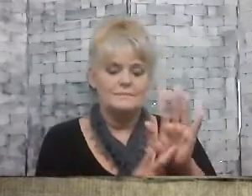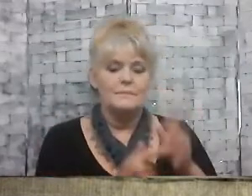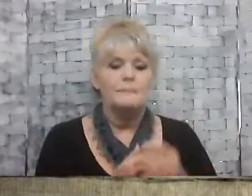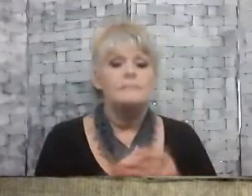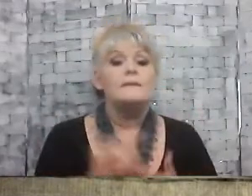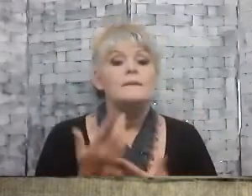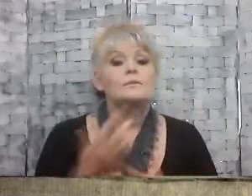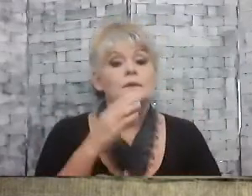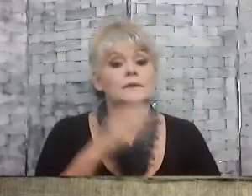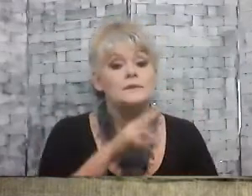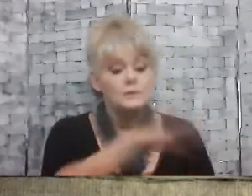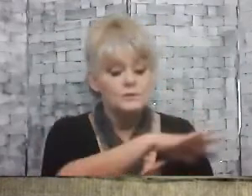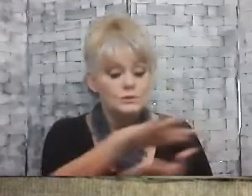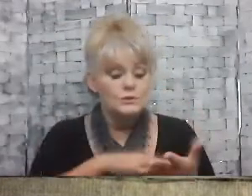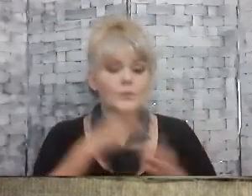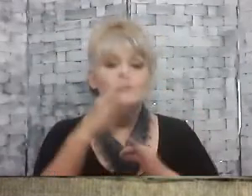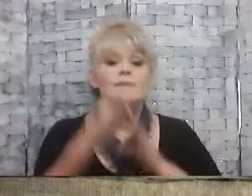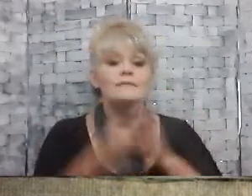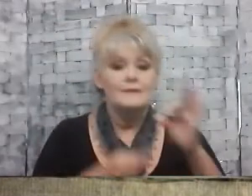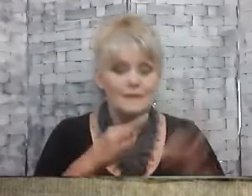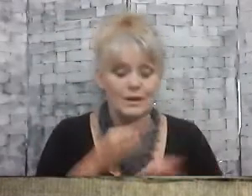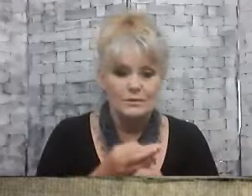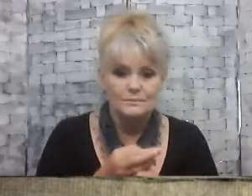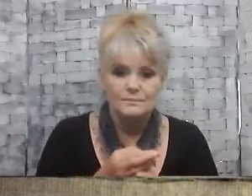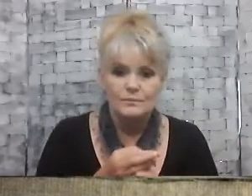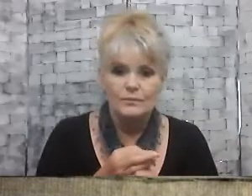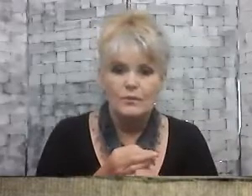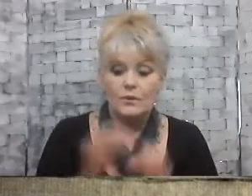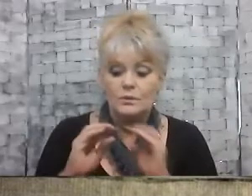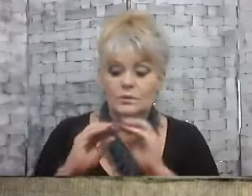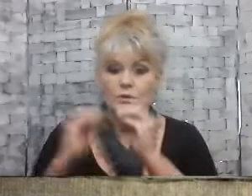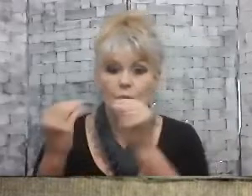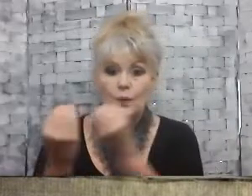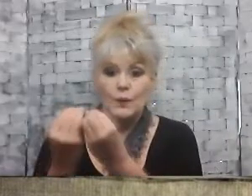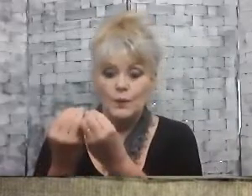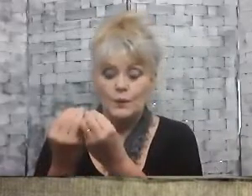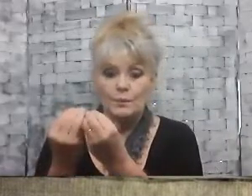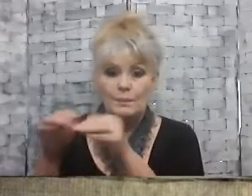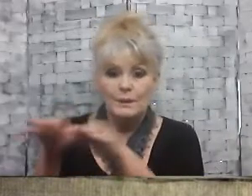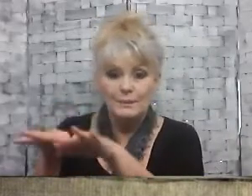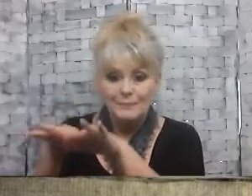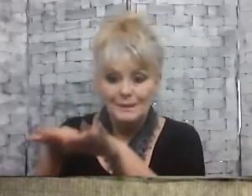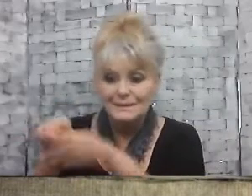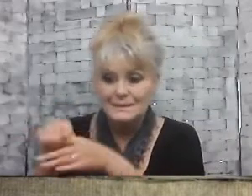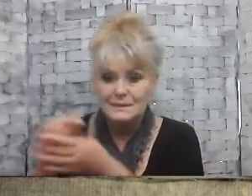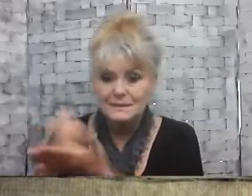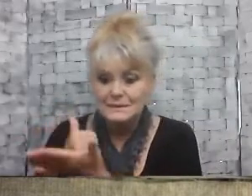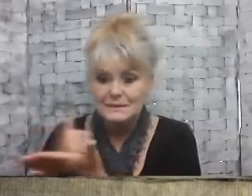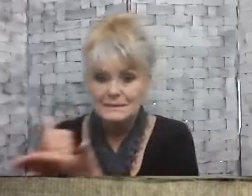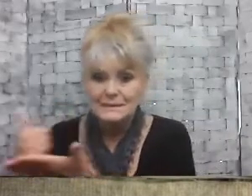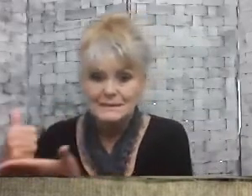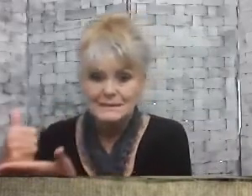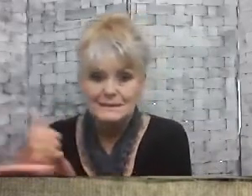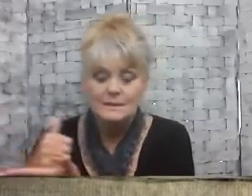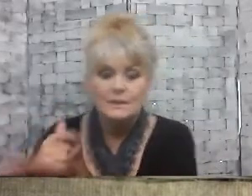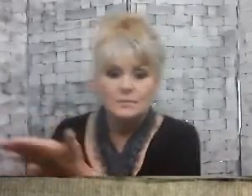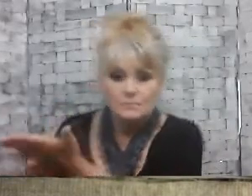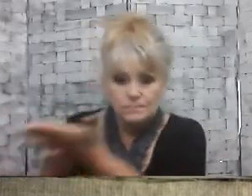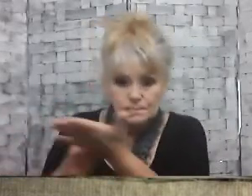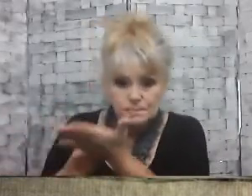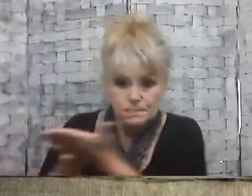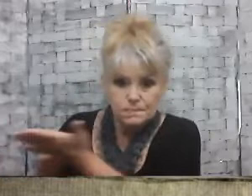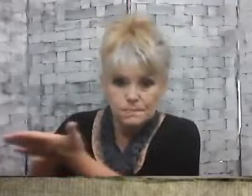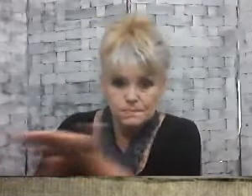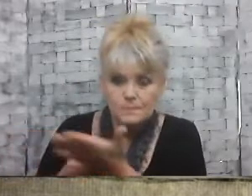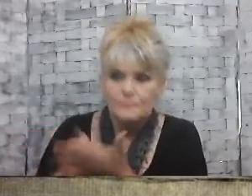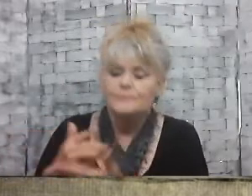te vertel. En vriende, terwyl ons vertel, wil ek jou uitnooi. Kyk of jy die spasies kan invul. Terwyl jy